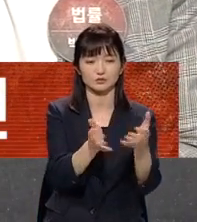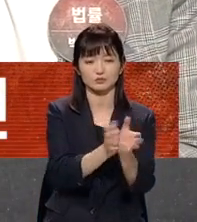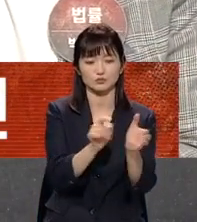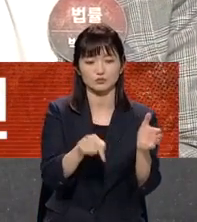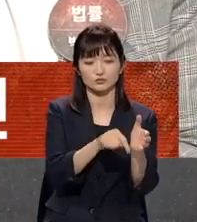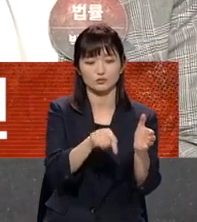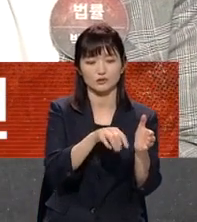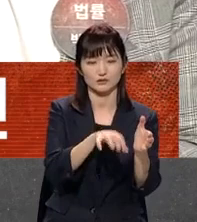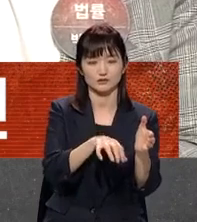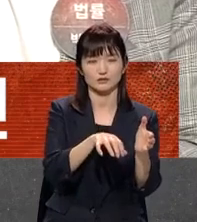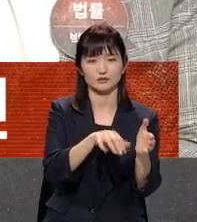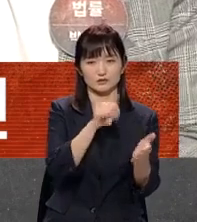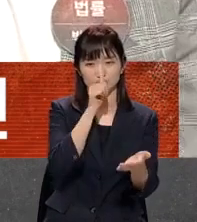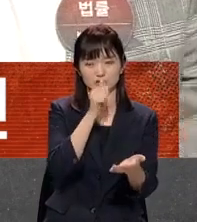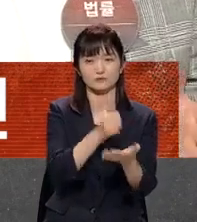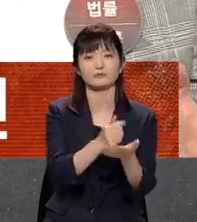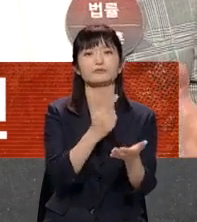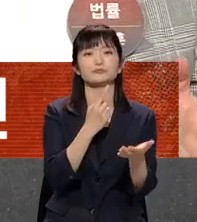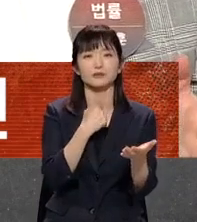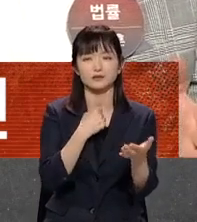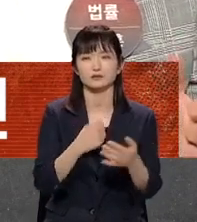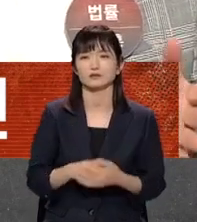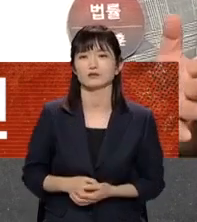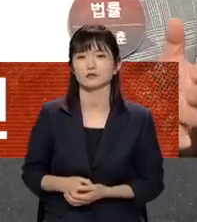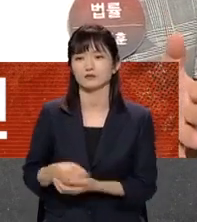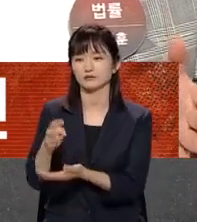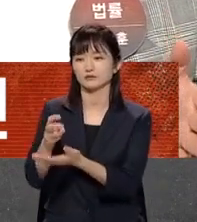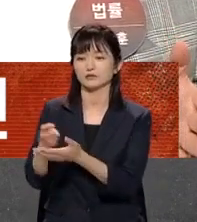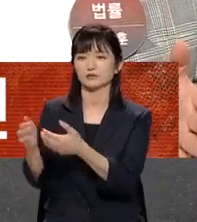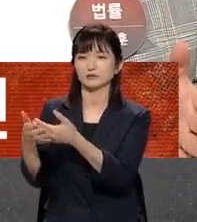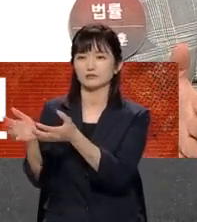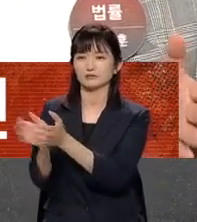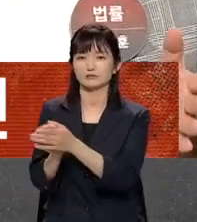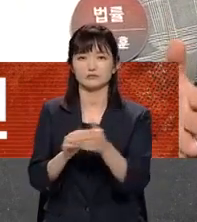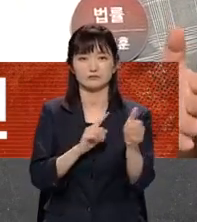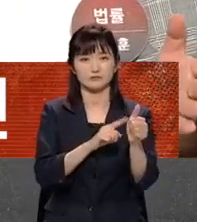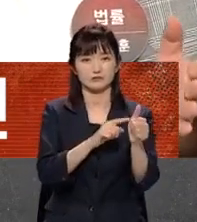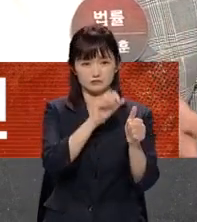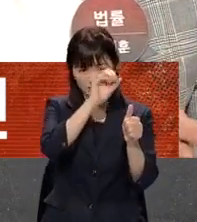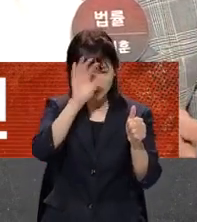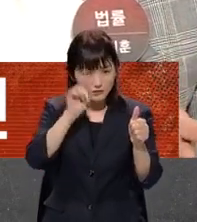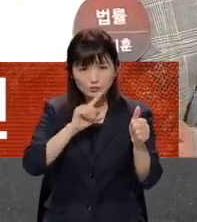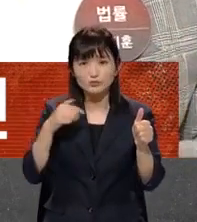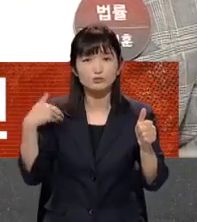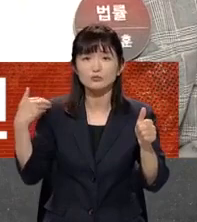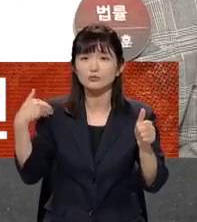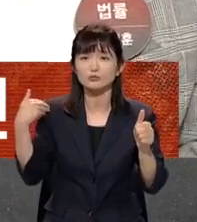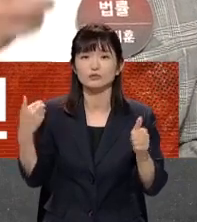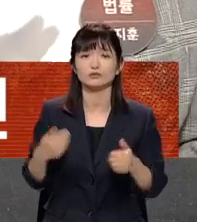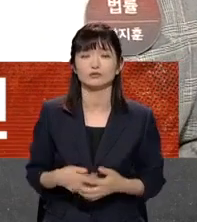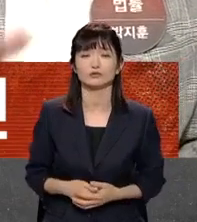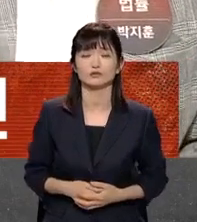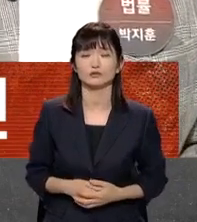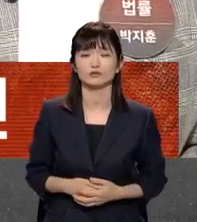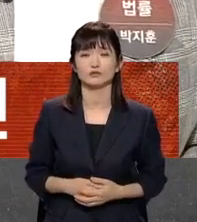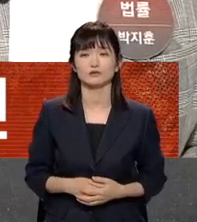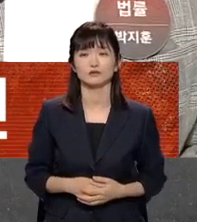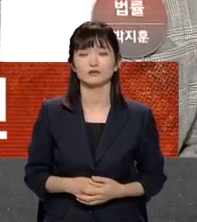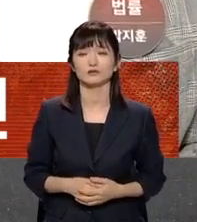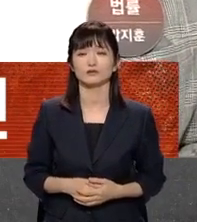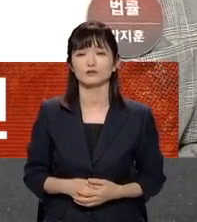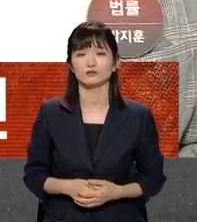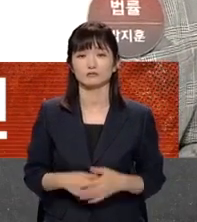것들을 받았기 때문에 우리 사법당국에서 정확하게이 사람의 전력을 몰랐을 가능성이 높습니다 그렇지만이